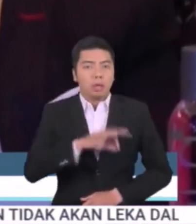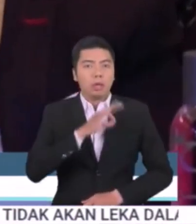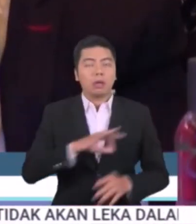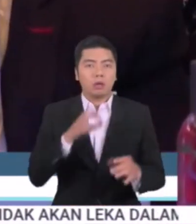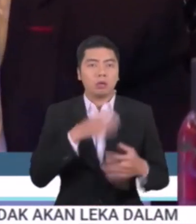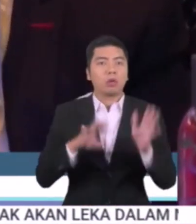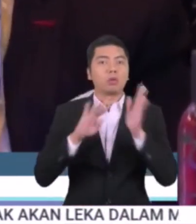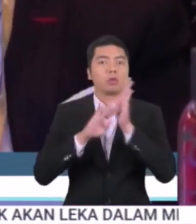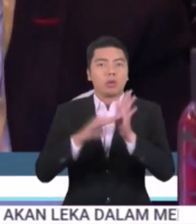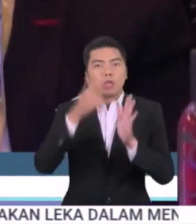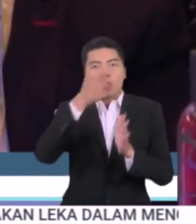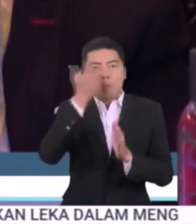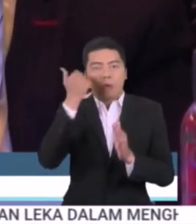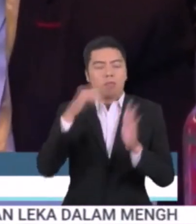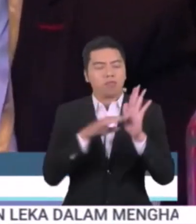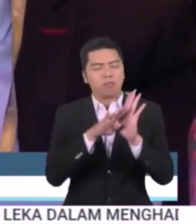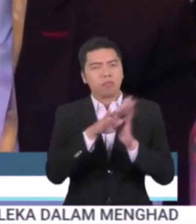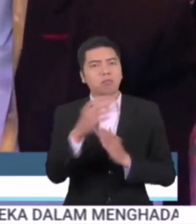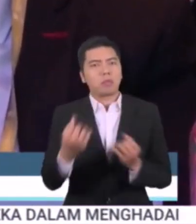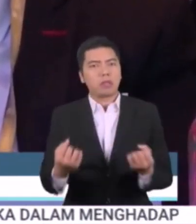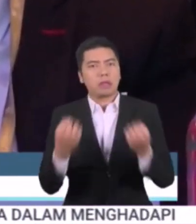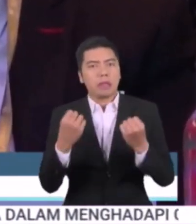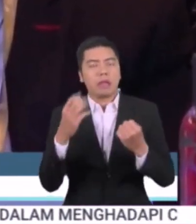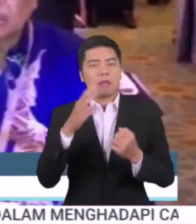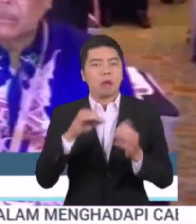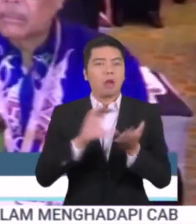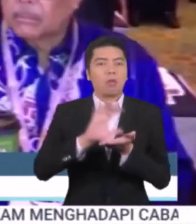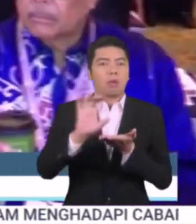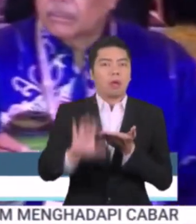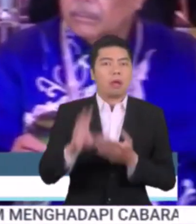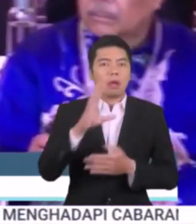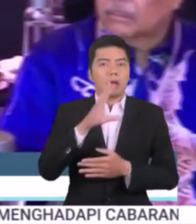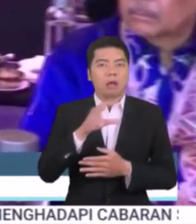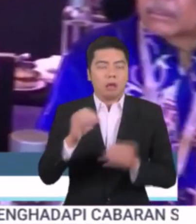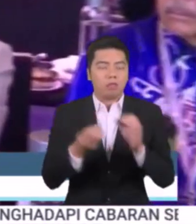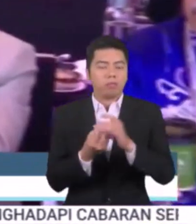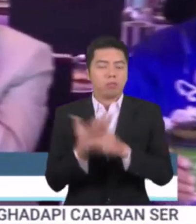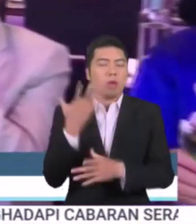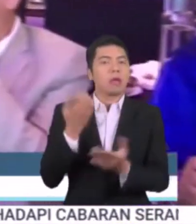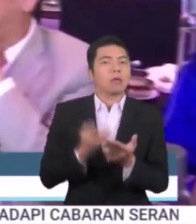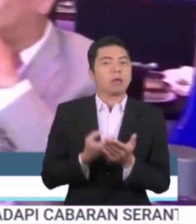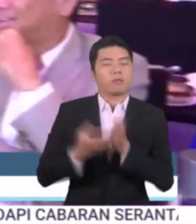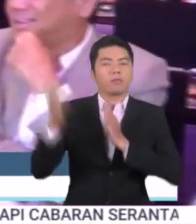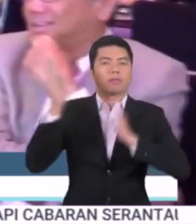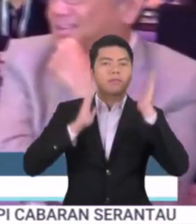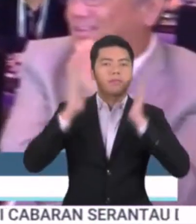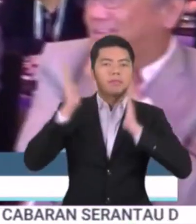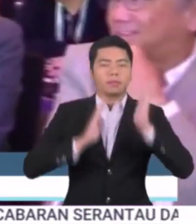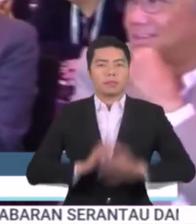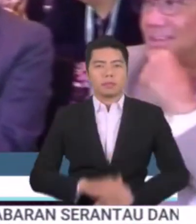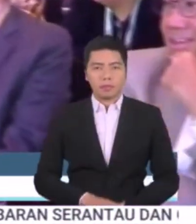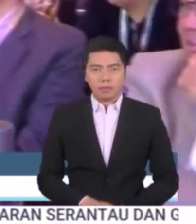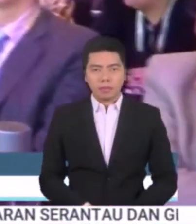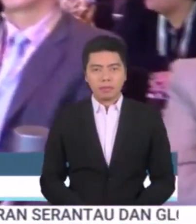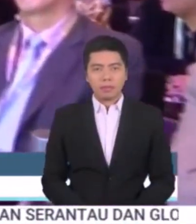hasil, dibuktikan prestasi kukuh, lonjakan pelaburan serta trajektori pertumbuhan ekonomi Malaysia.